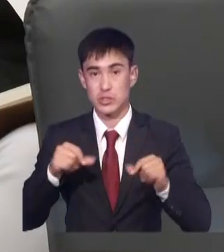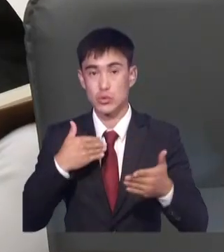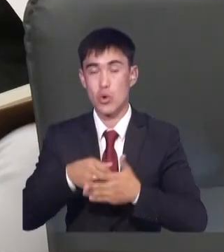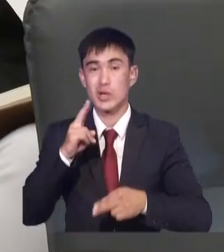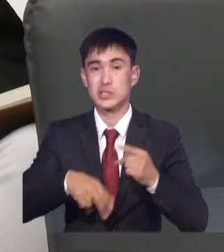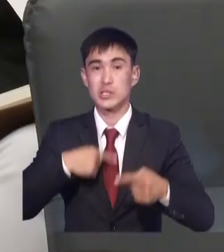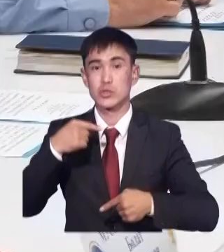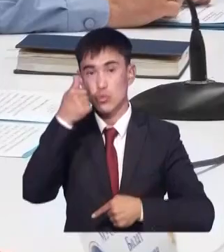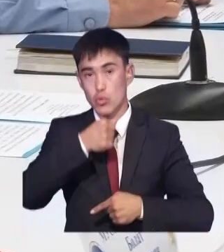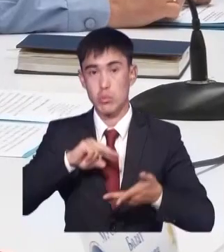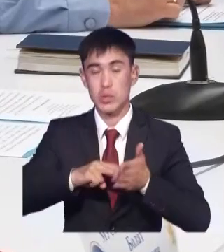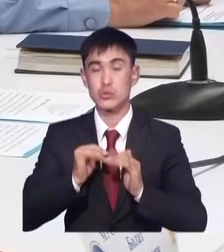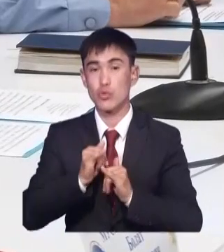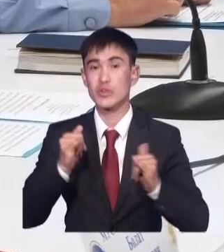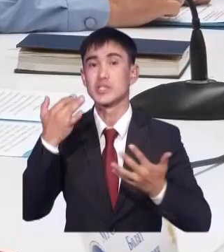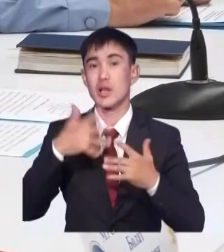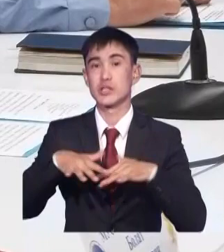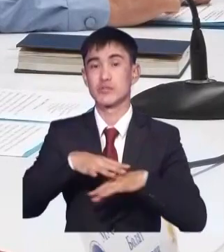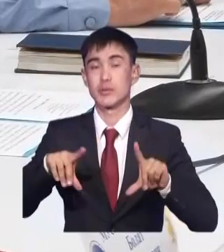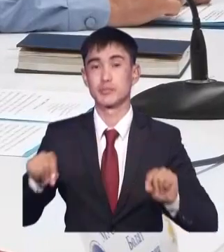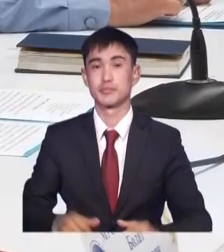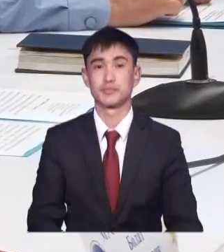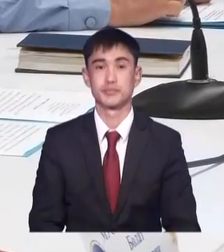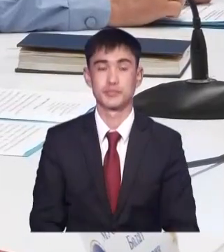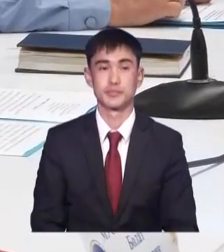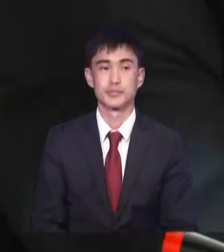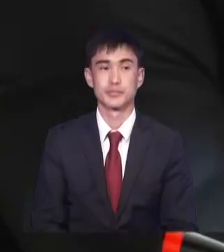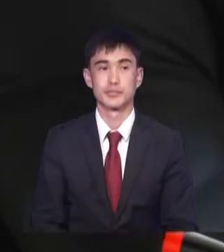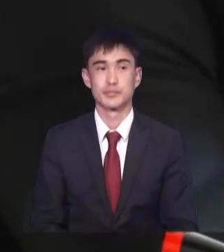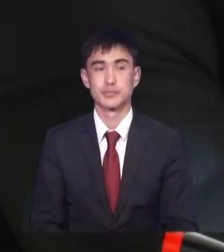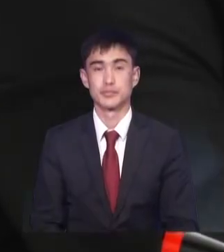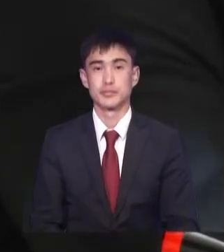конца следующего года планируется увеличить их количество.